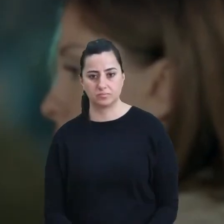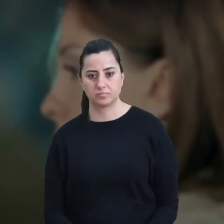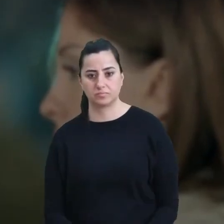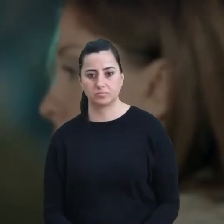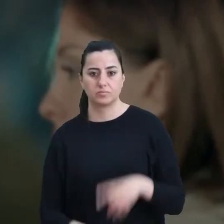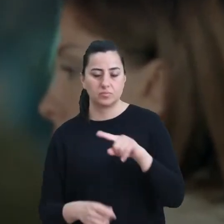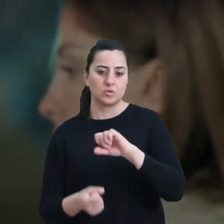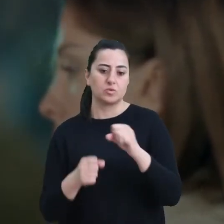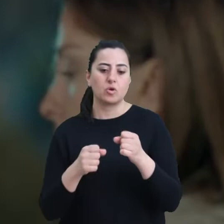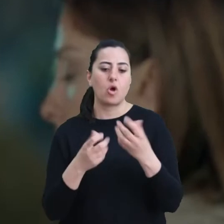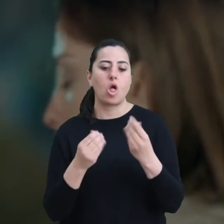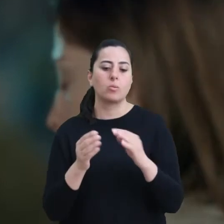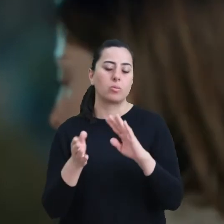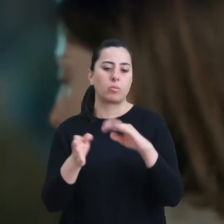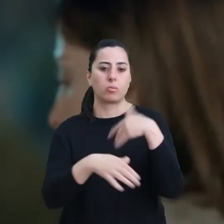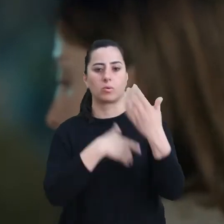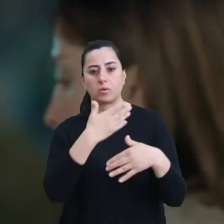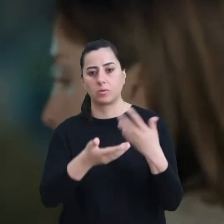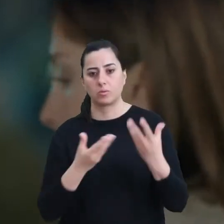Bir daha da o direksiyonu tutamamış.